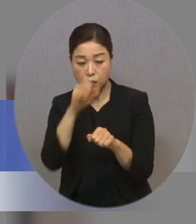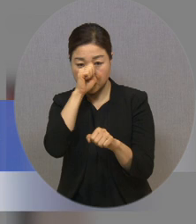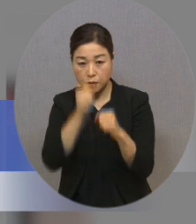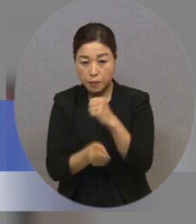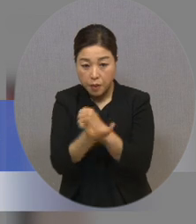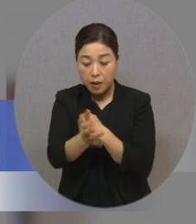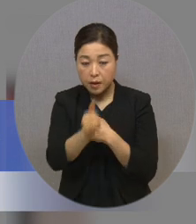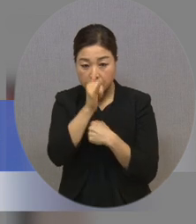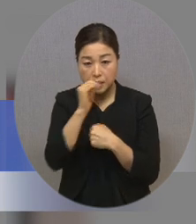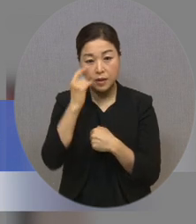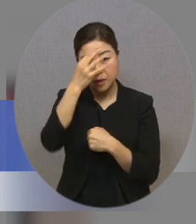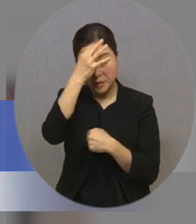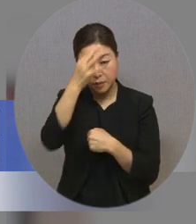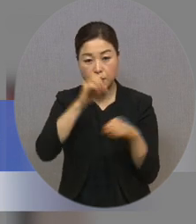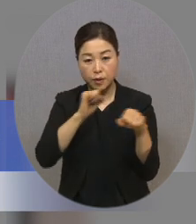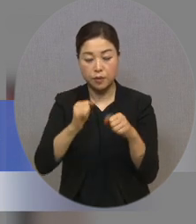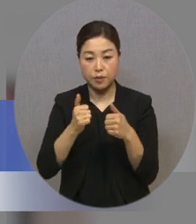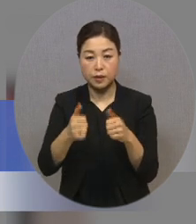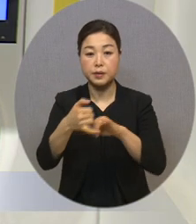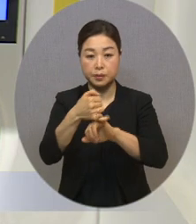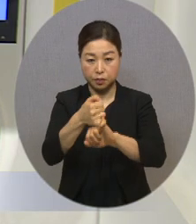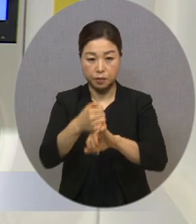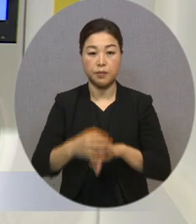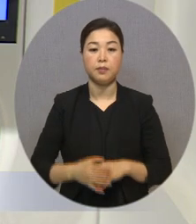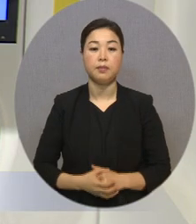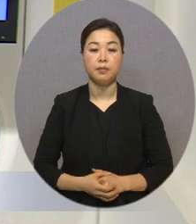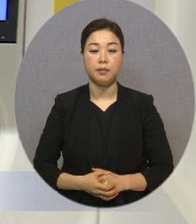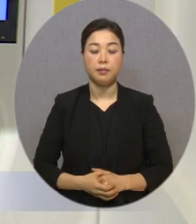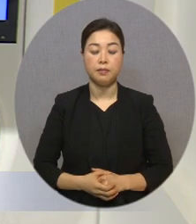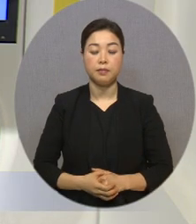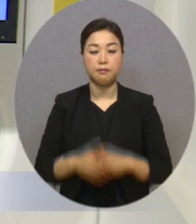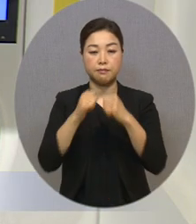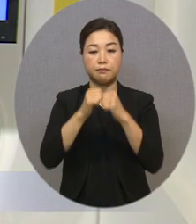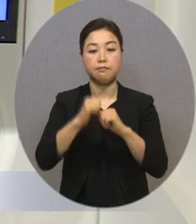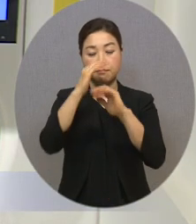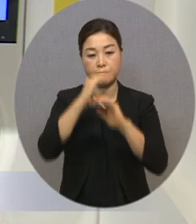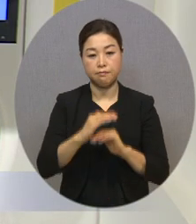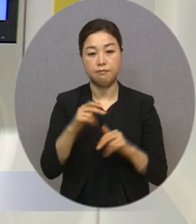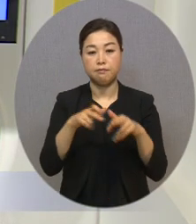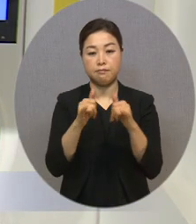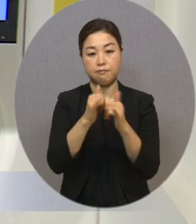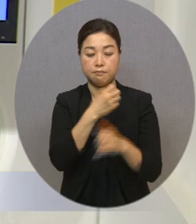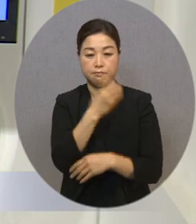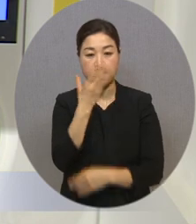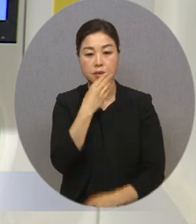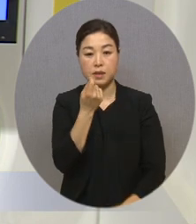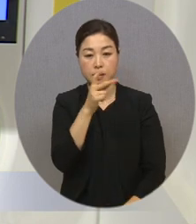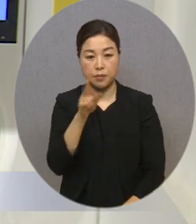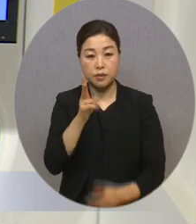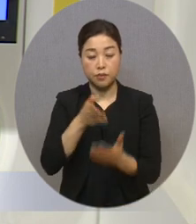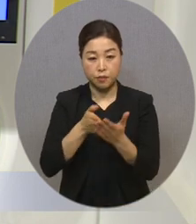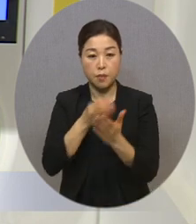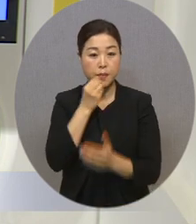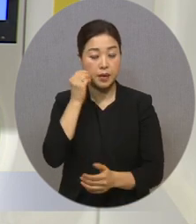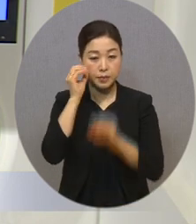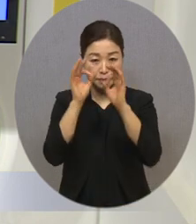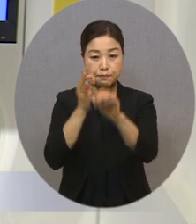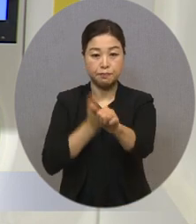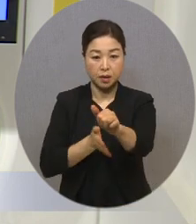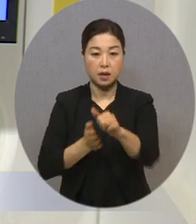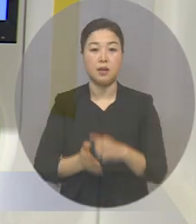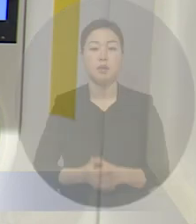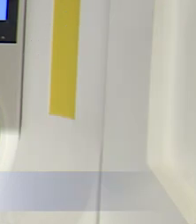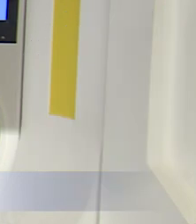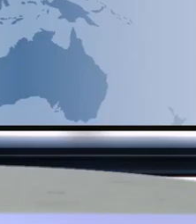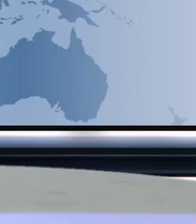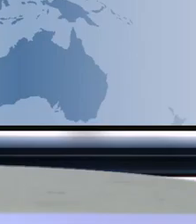아티스트가 되겠다고 말했습니다. 더 자세한 뉴스는 장애인신문과 웰페어뉴스 홈페이지를 통해 확인할 수 있습니다.